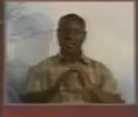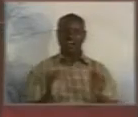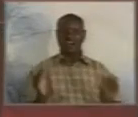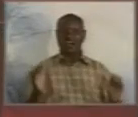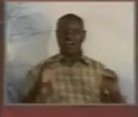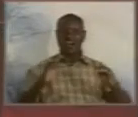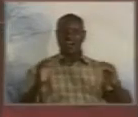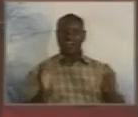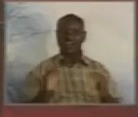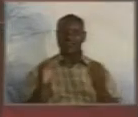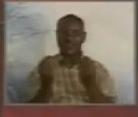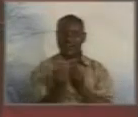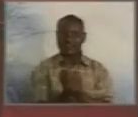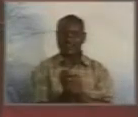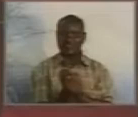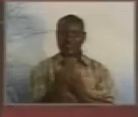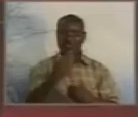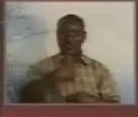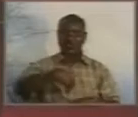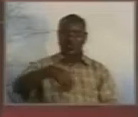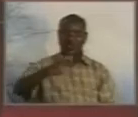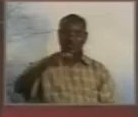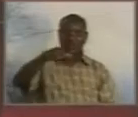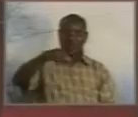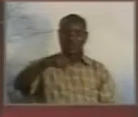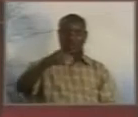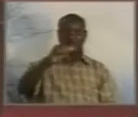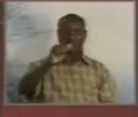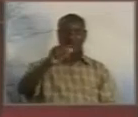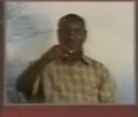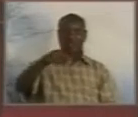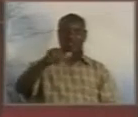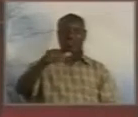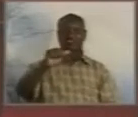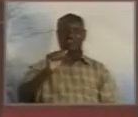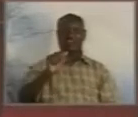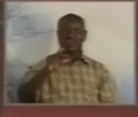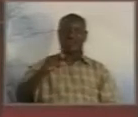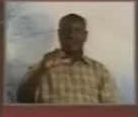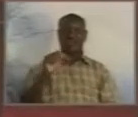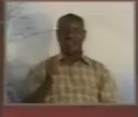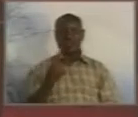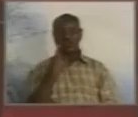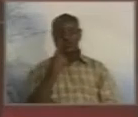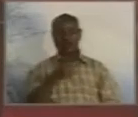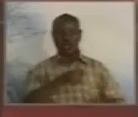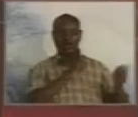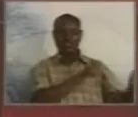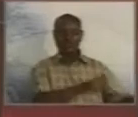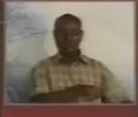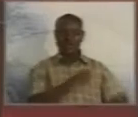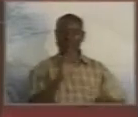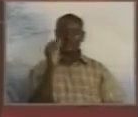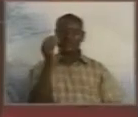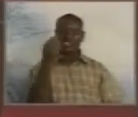hihi zi manyara uchi wa madini yaani hihi